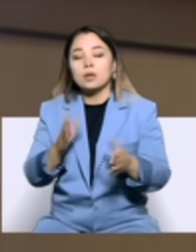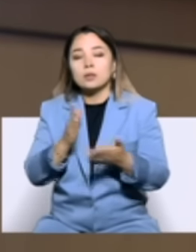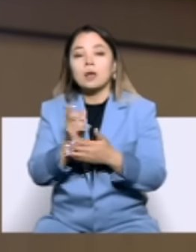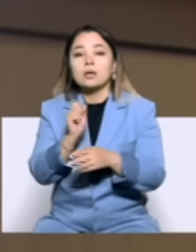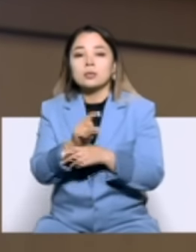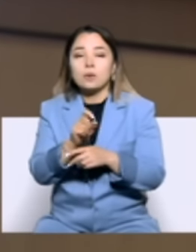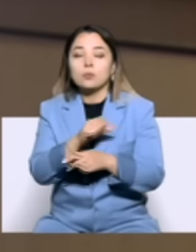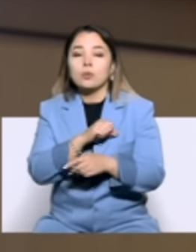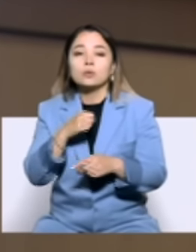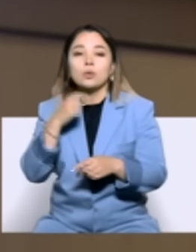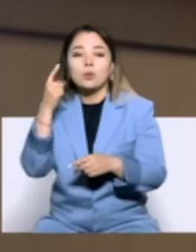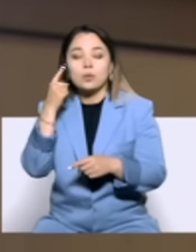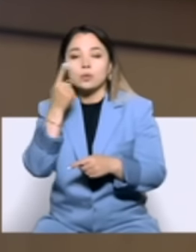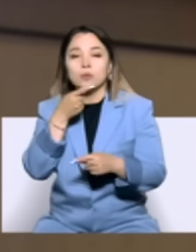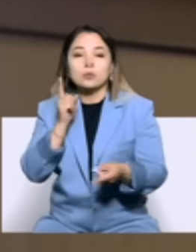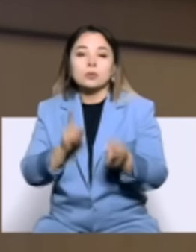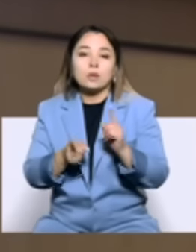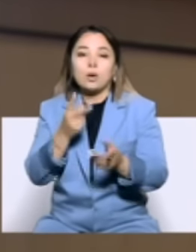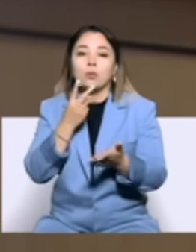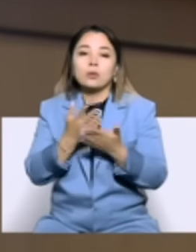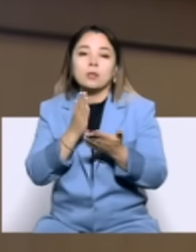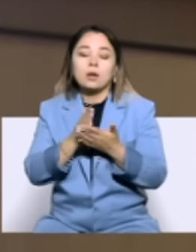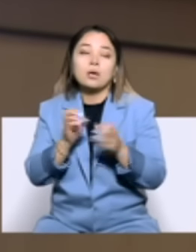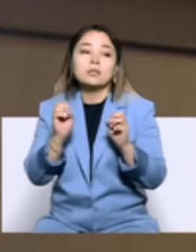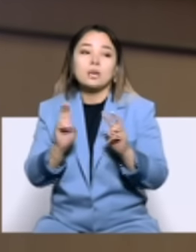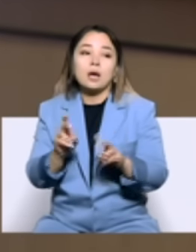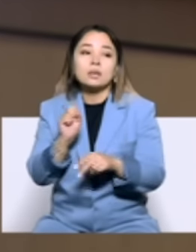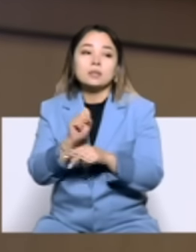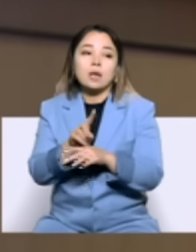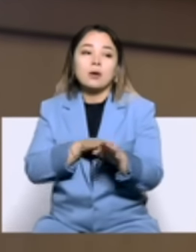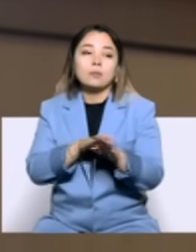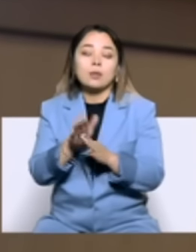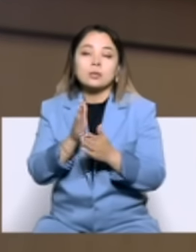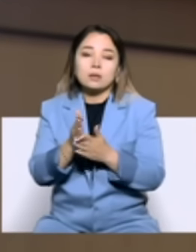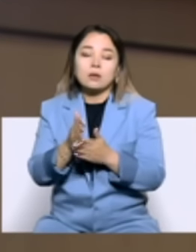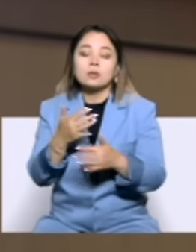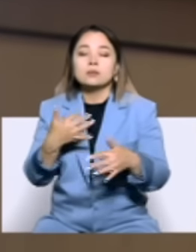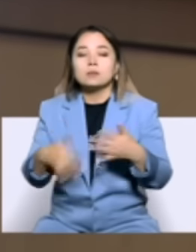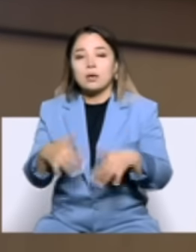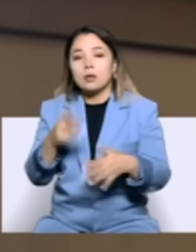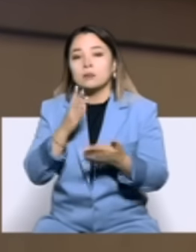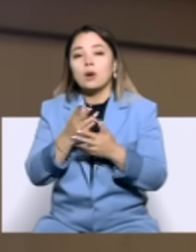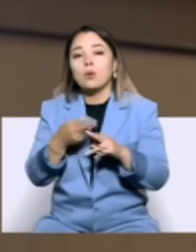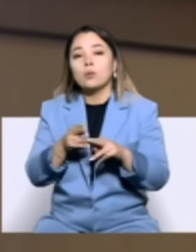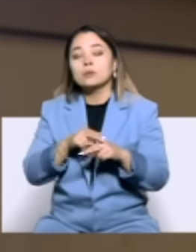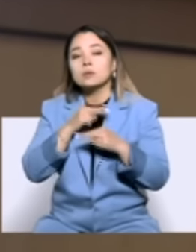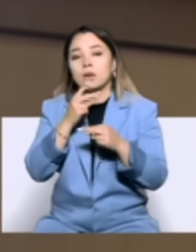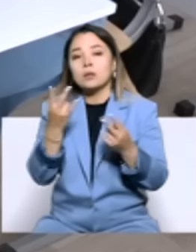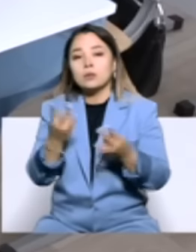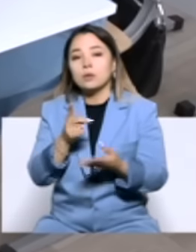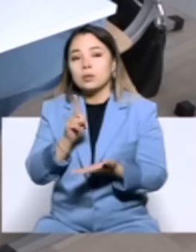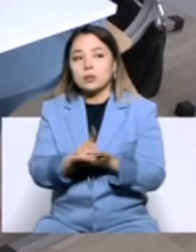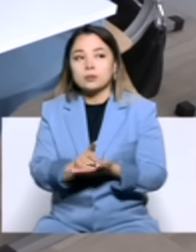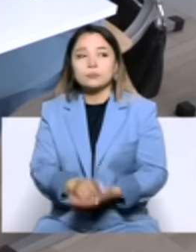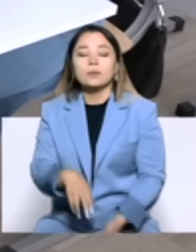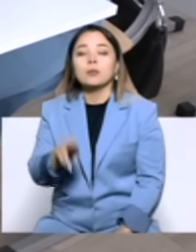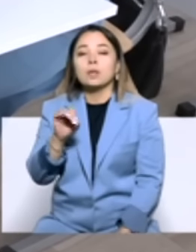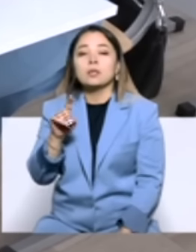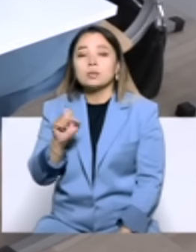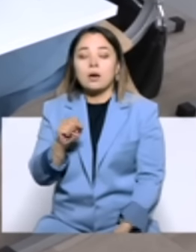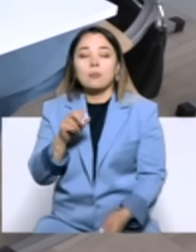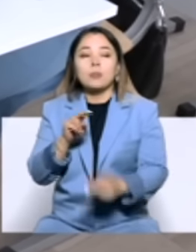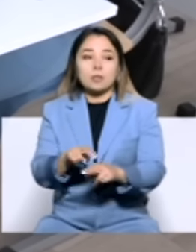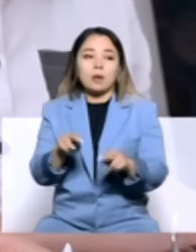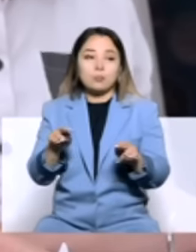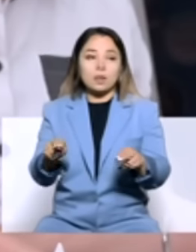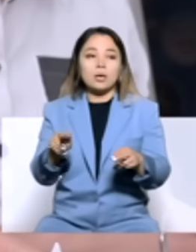мен өз ойын визуалды түрде көрсетуге арналған тапсырмалардан ақсап тұр. Осыған мән беру керек. ПИЗА-ға Петропавлдағы